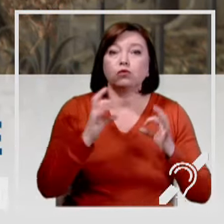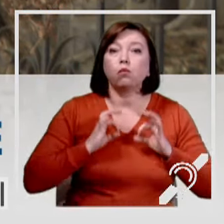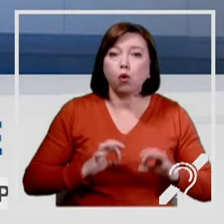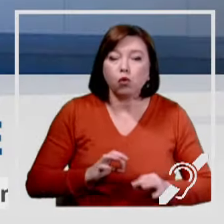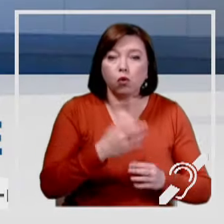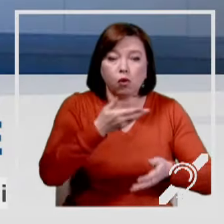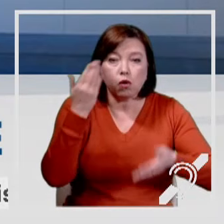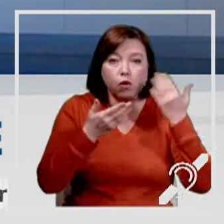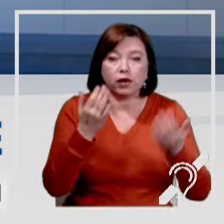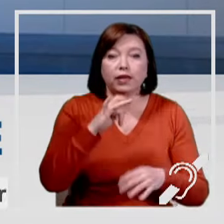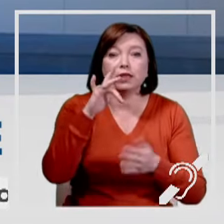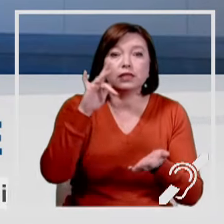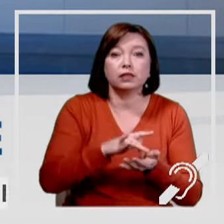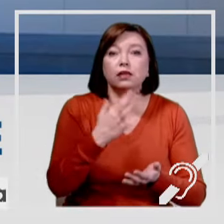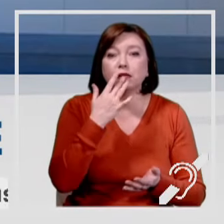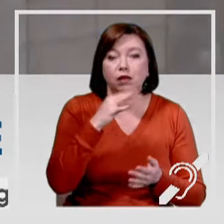și CNA-ul.